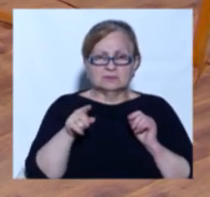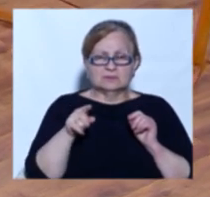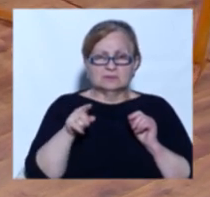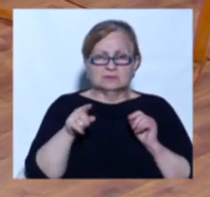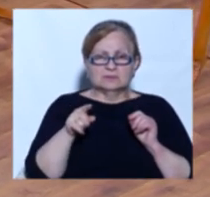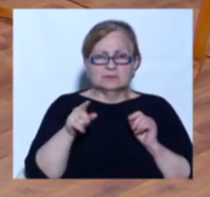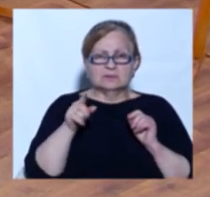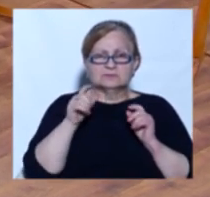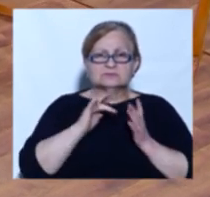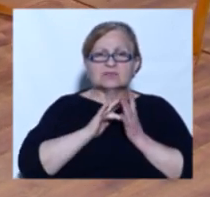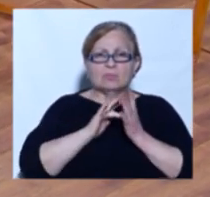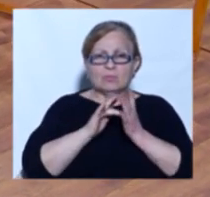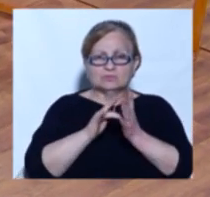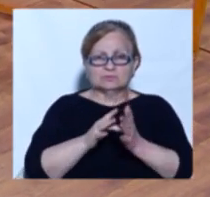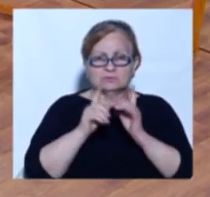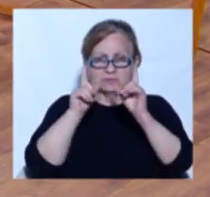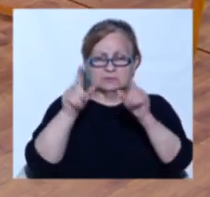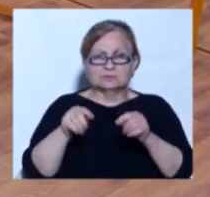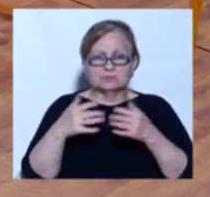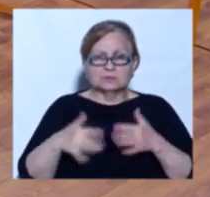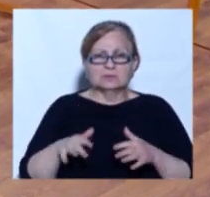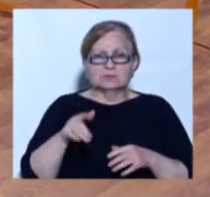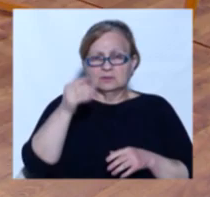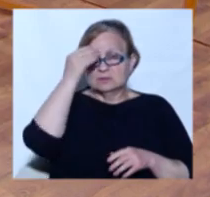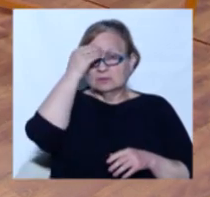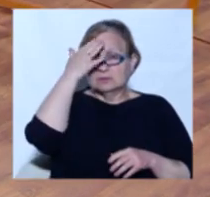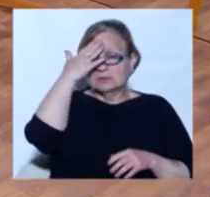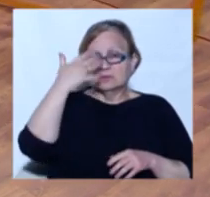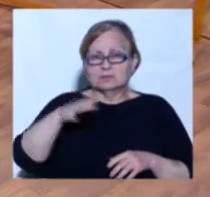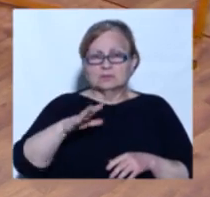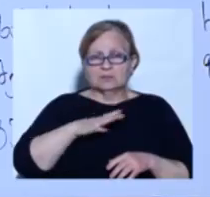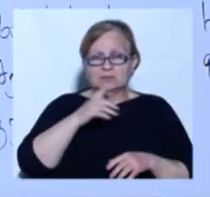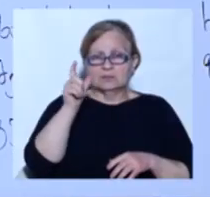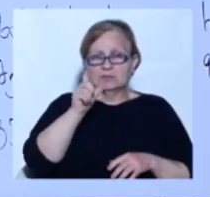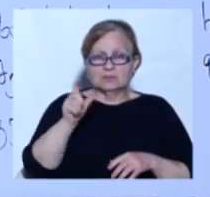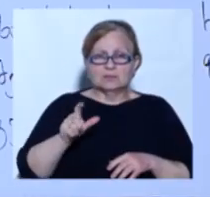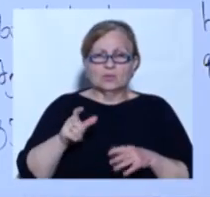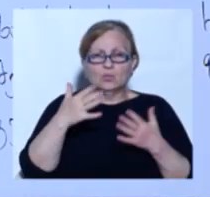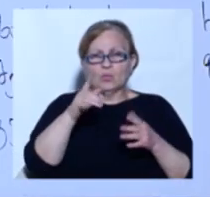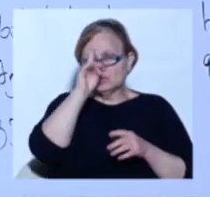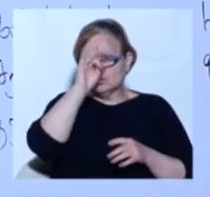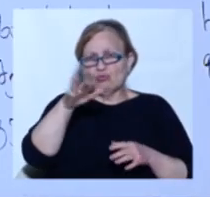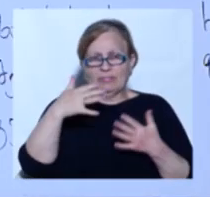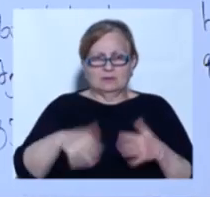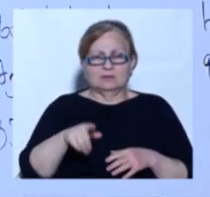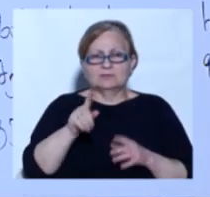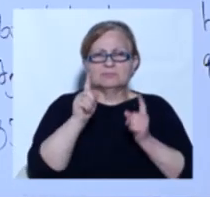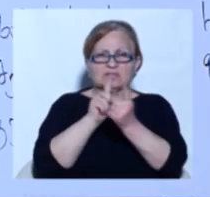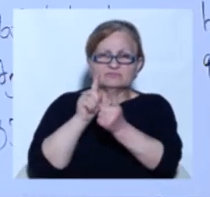გაემართა სამოგზაუროდ, ამ დროს უკვე იაპონიაში იყო ძალიან ცნობილი პოეტი, ყველგან დიდი სიხარულით ხვდებოდნენ